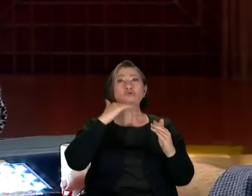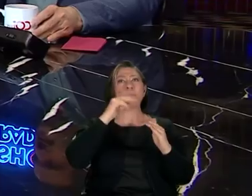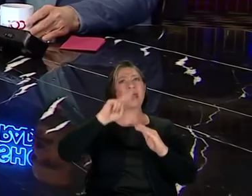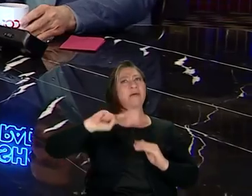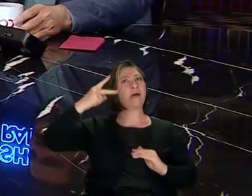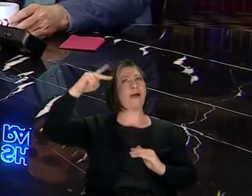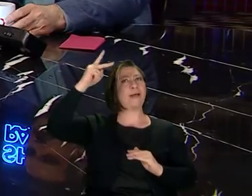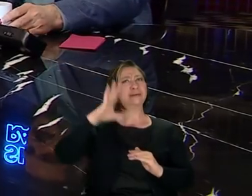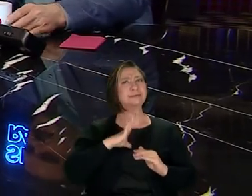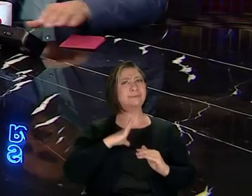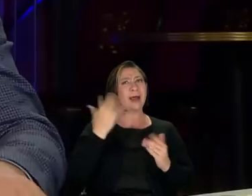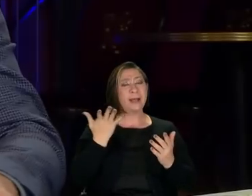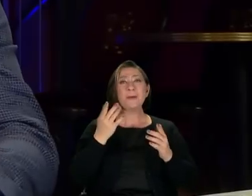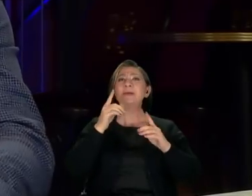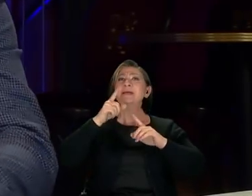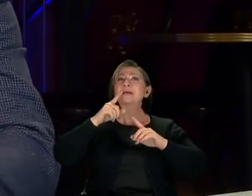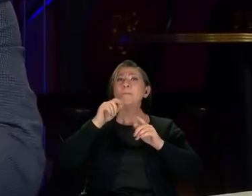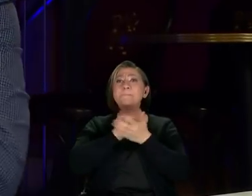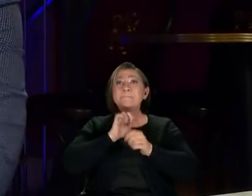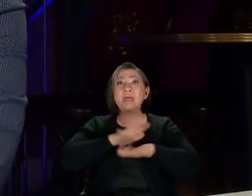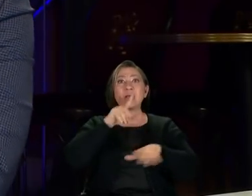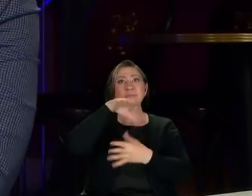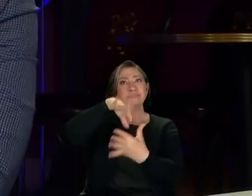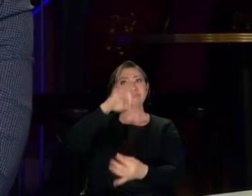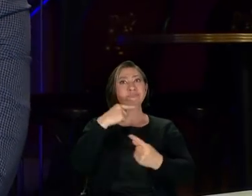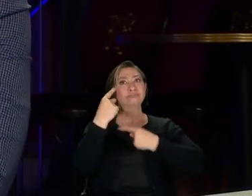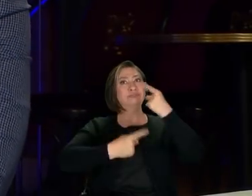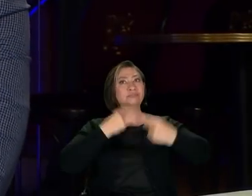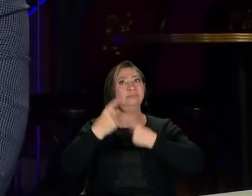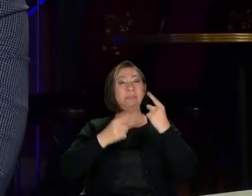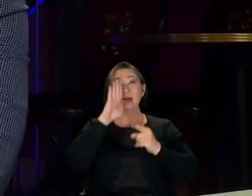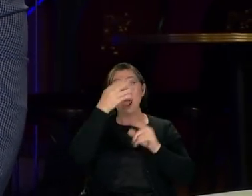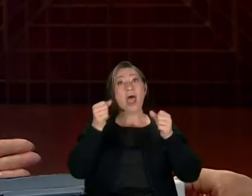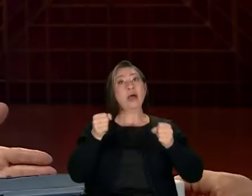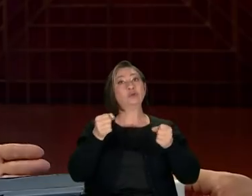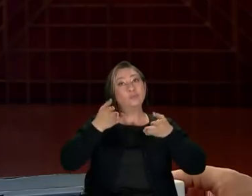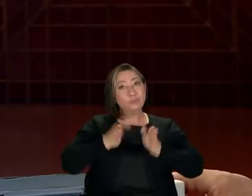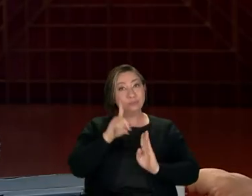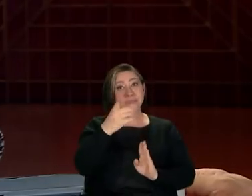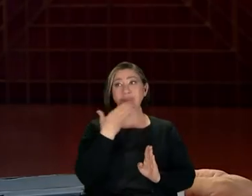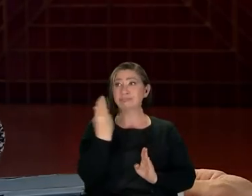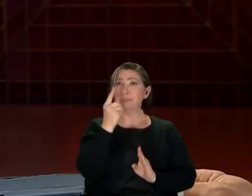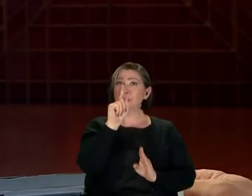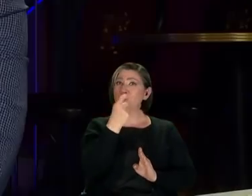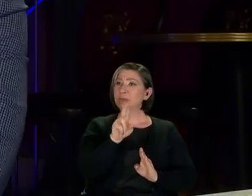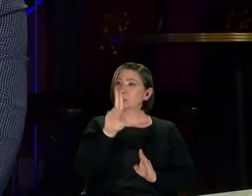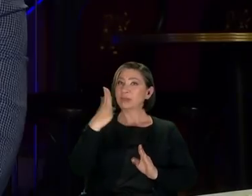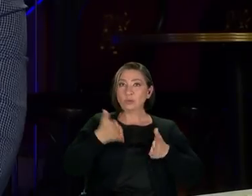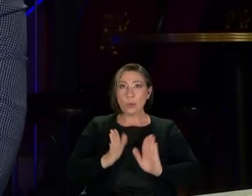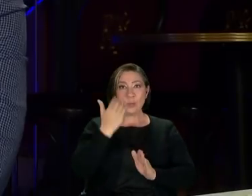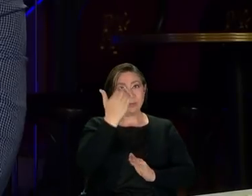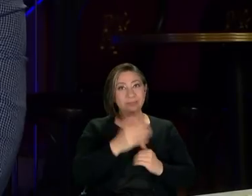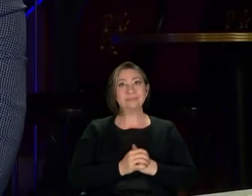kariyeriniz var. Medyada evet sizden bir ara bayağı söz etti. Erzurum doğumlusunuz. Evet. Çok gençsiniz, 1975